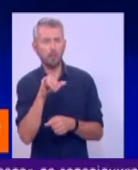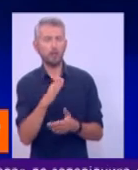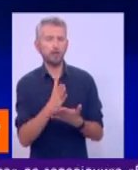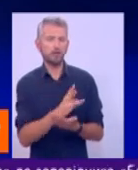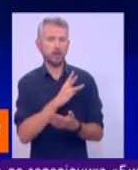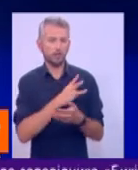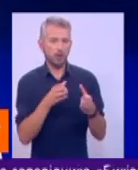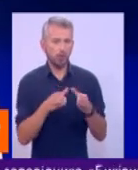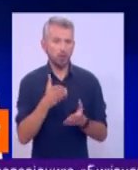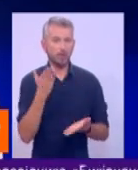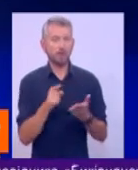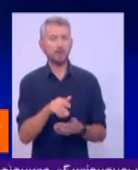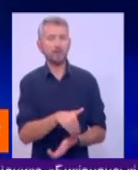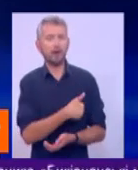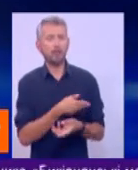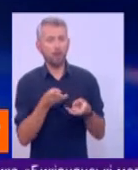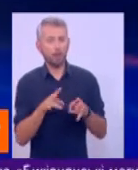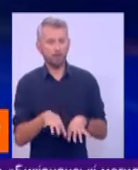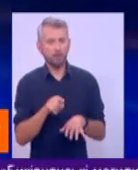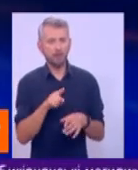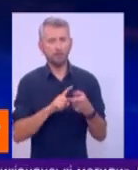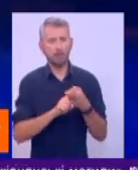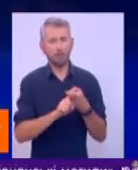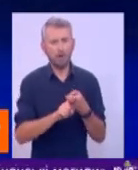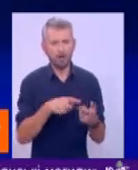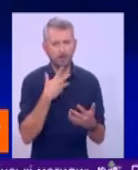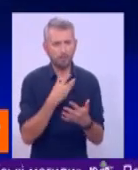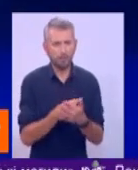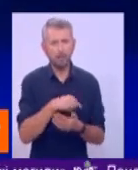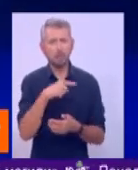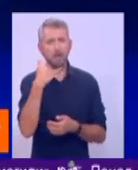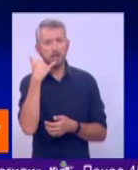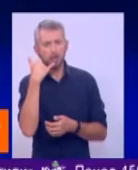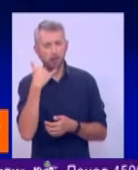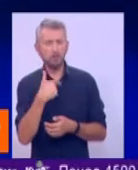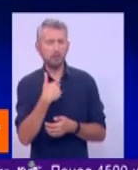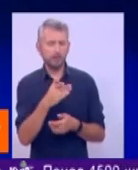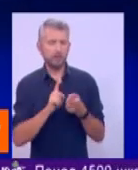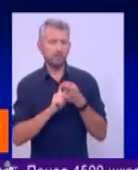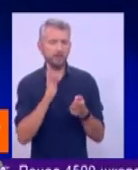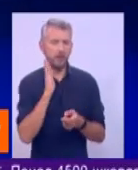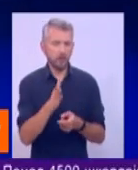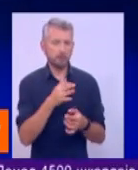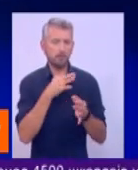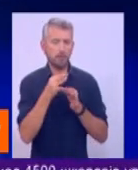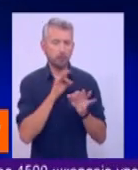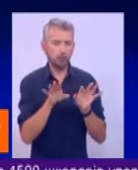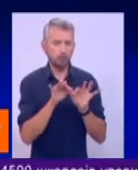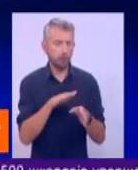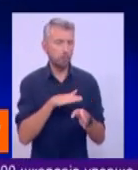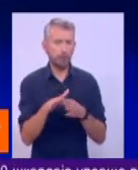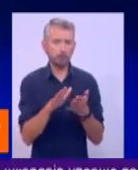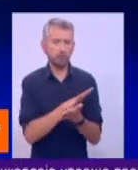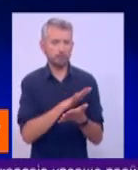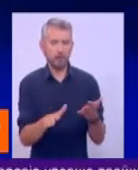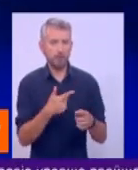группа. Если вы захотите, оставите там контакты, свои номера телефонов, мы с вами свяжемся, мы проконсультируем, это полностью бесплатно,